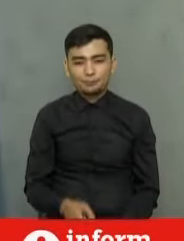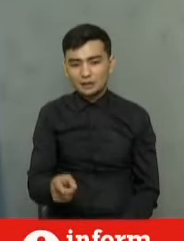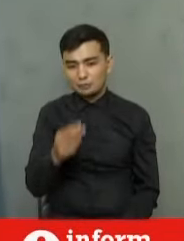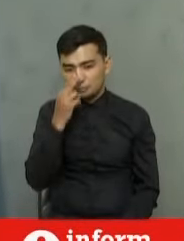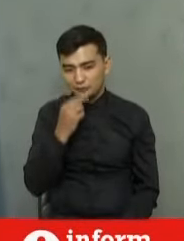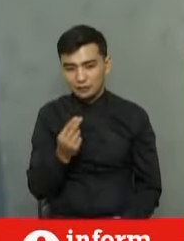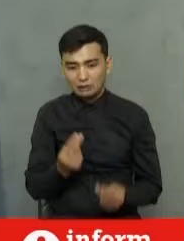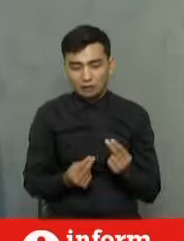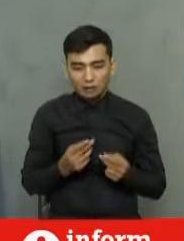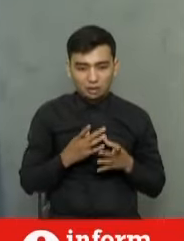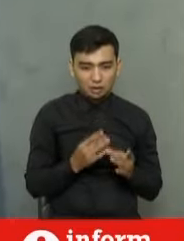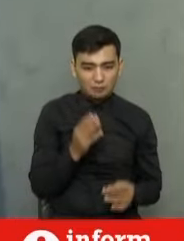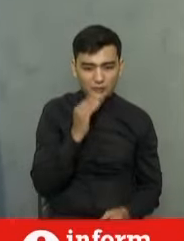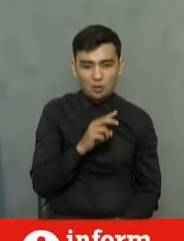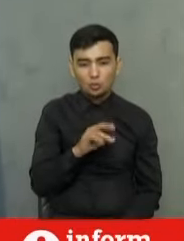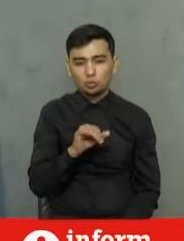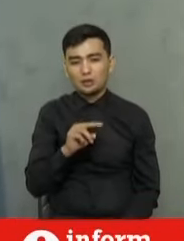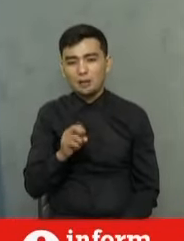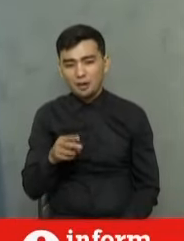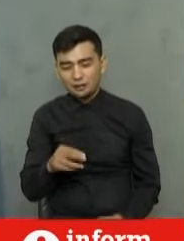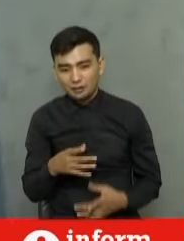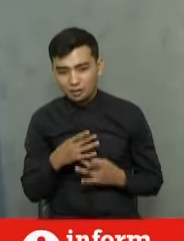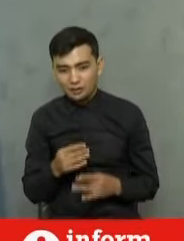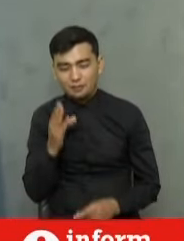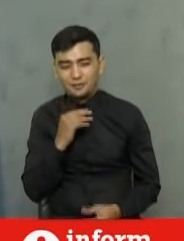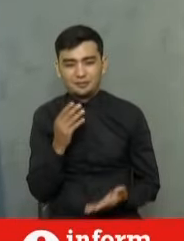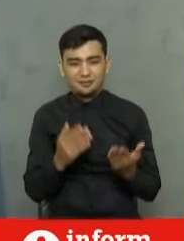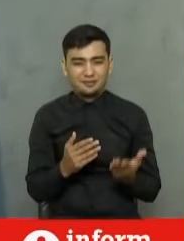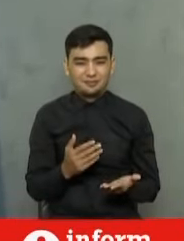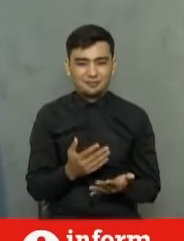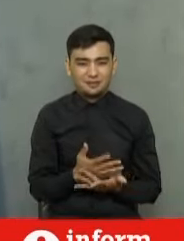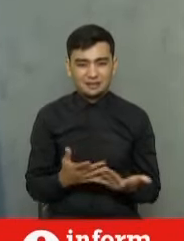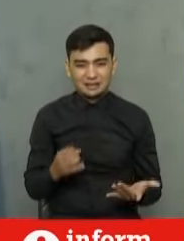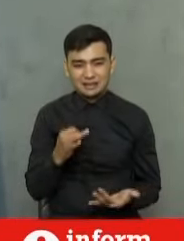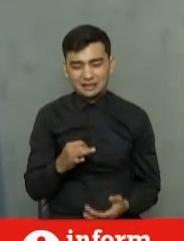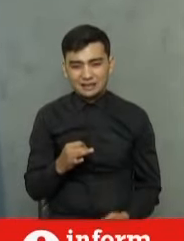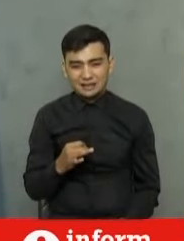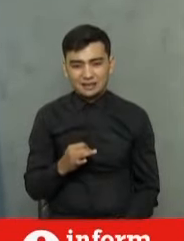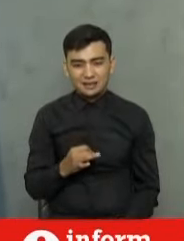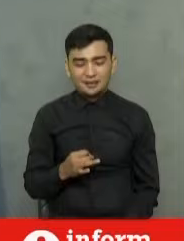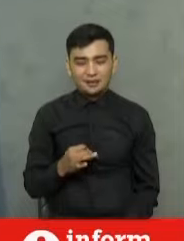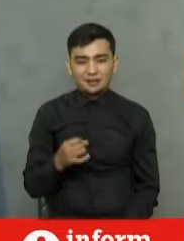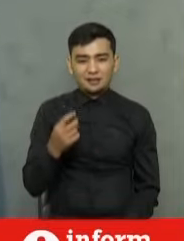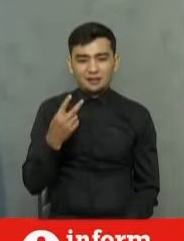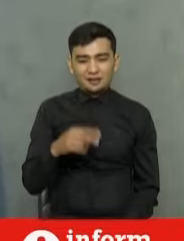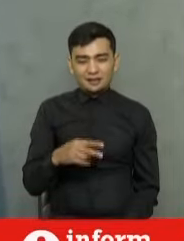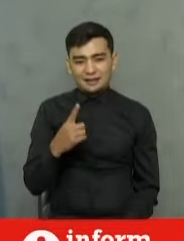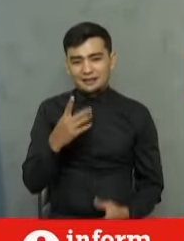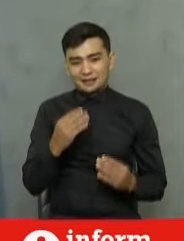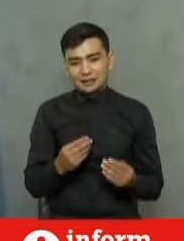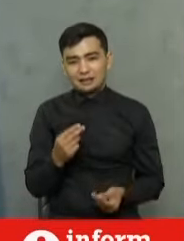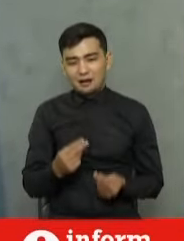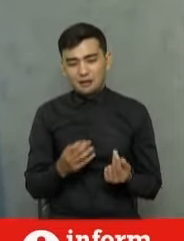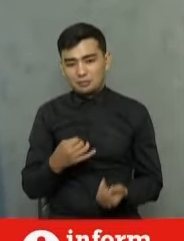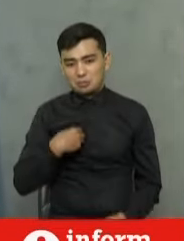к игромании, скажем, к лудомании. Да? А вот. То есть становится, ну, 21 день играем, уже